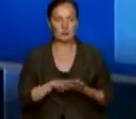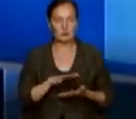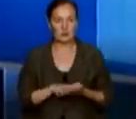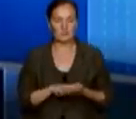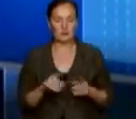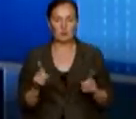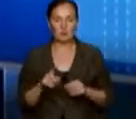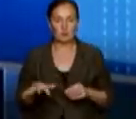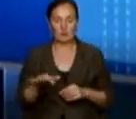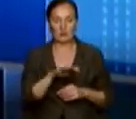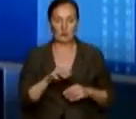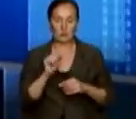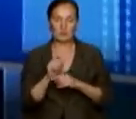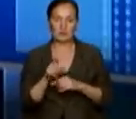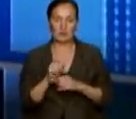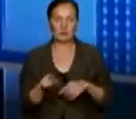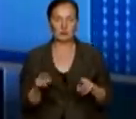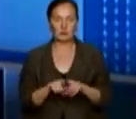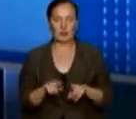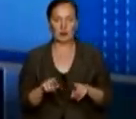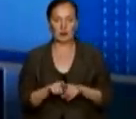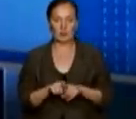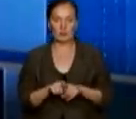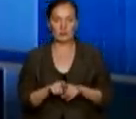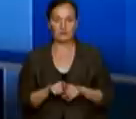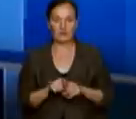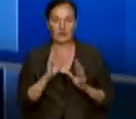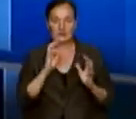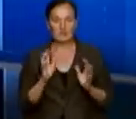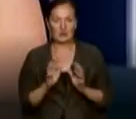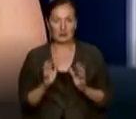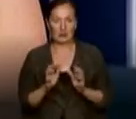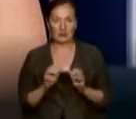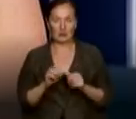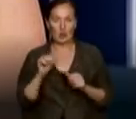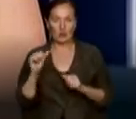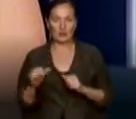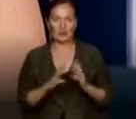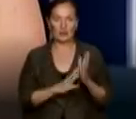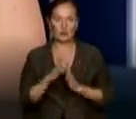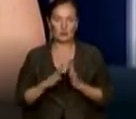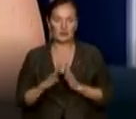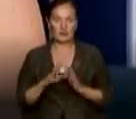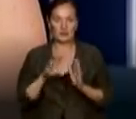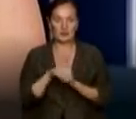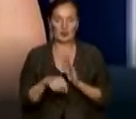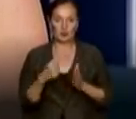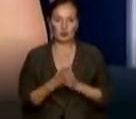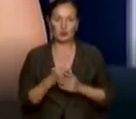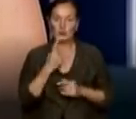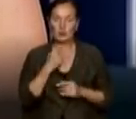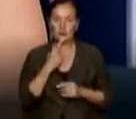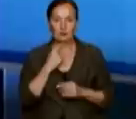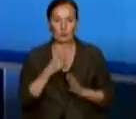що на територію заказнику йде також зберігання окремих рослин, які занесені до Червоної книги. Так само, як флора і фауна,